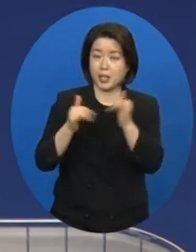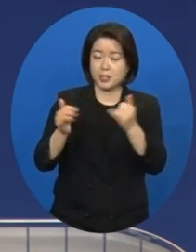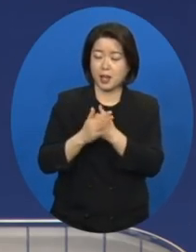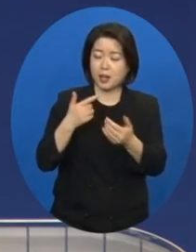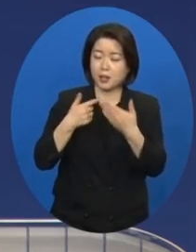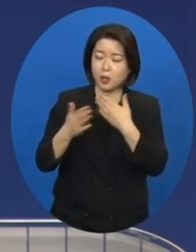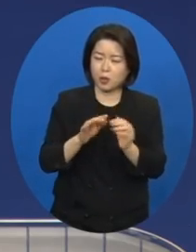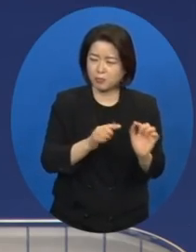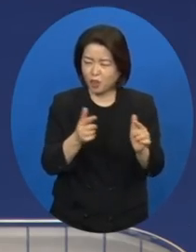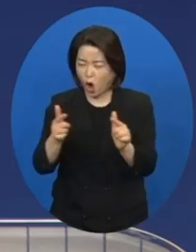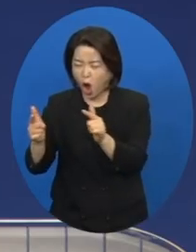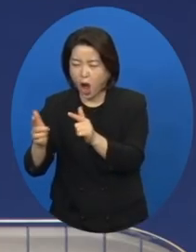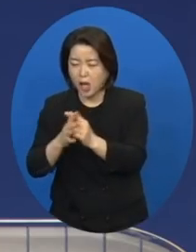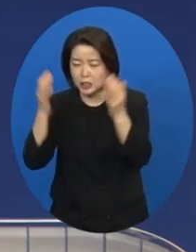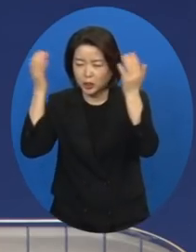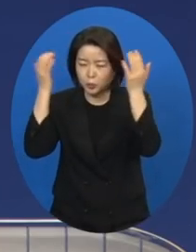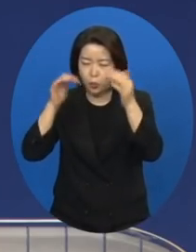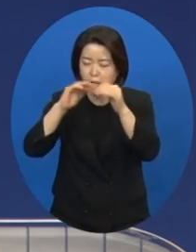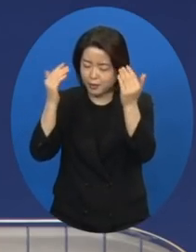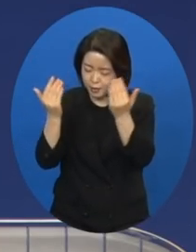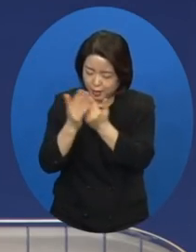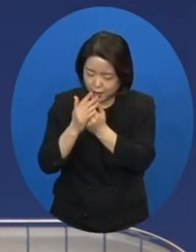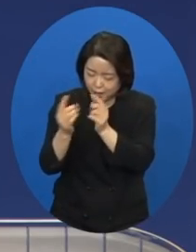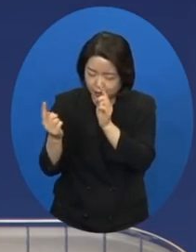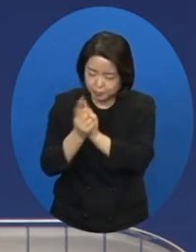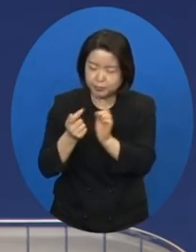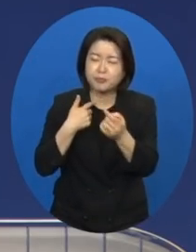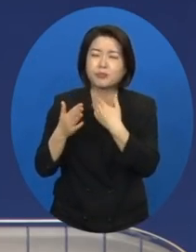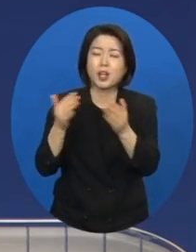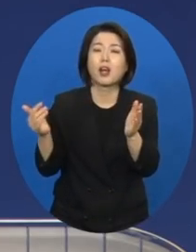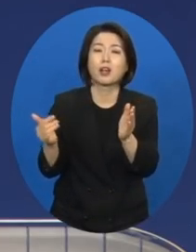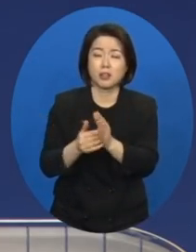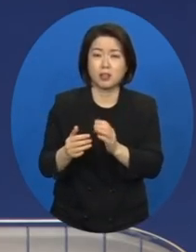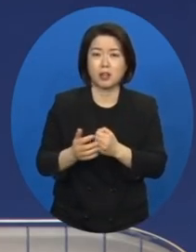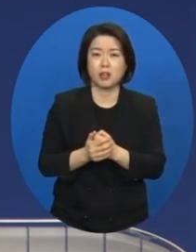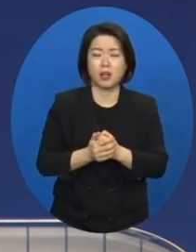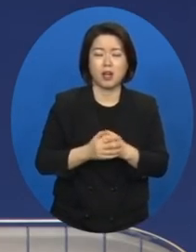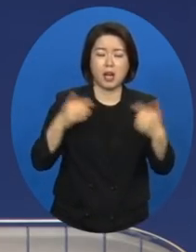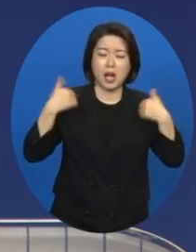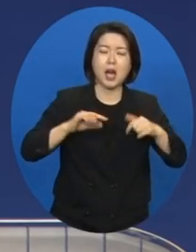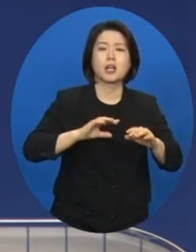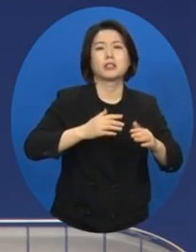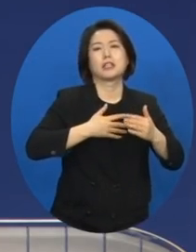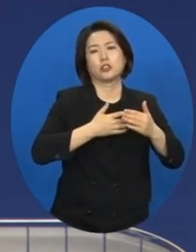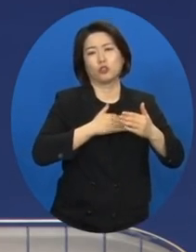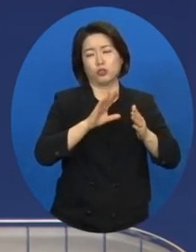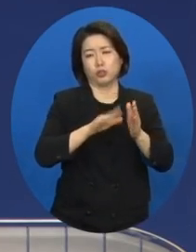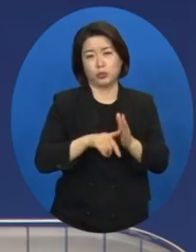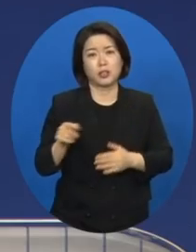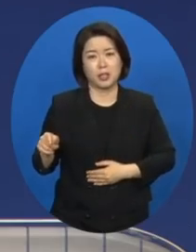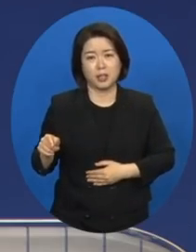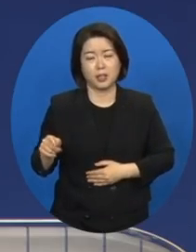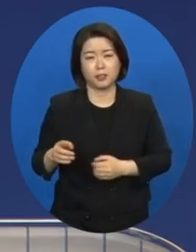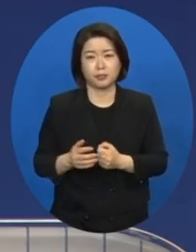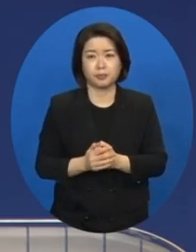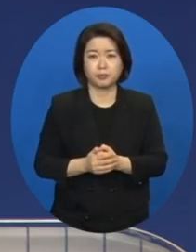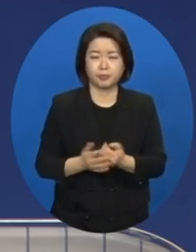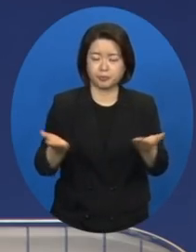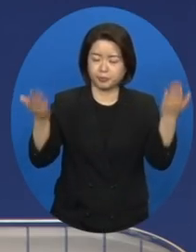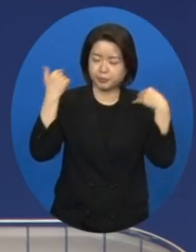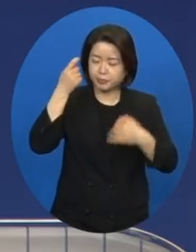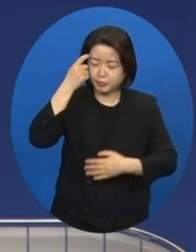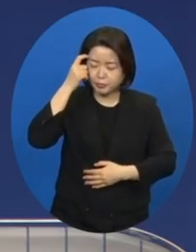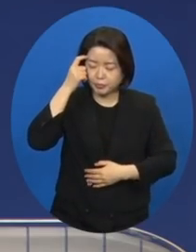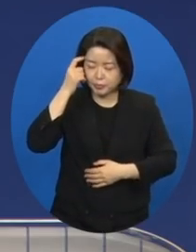수 있는 온갖 종류의 고난을 다 겪은 거예요. 두렵지 않은 때가 없었습니다. 그러나 돌아보면